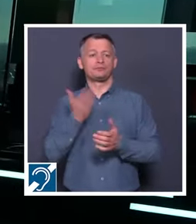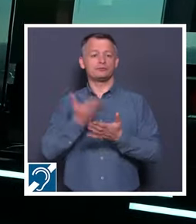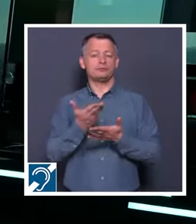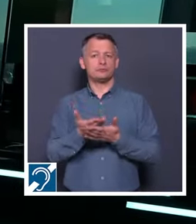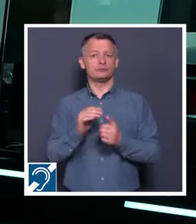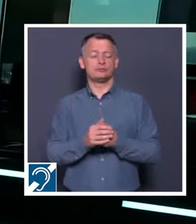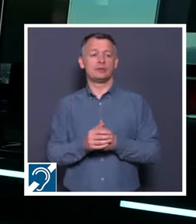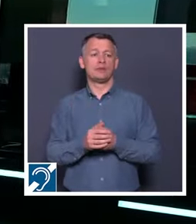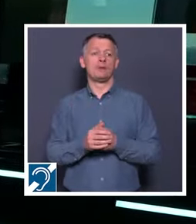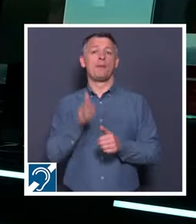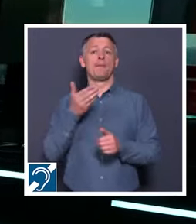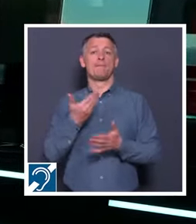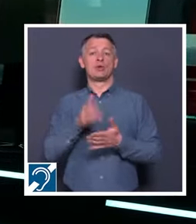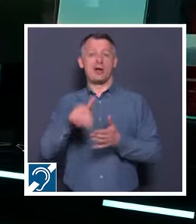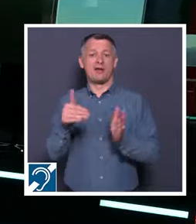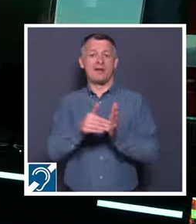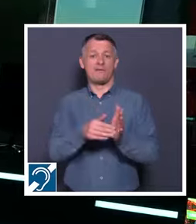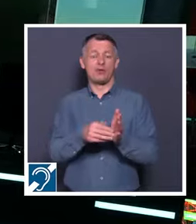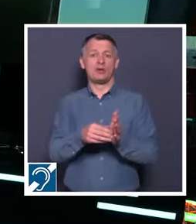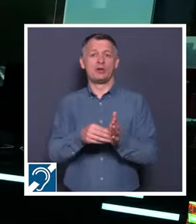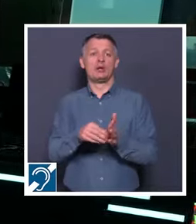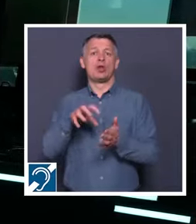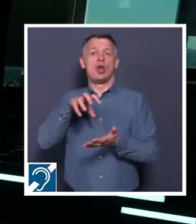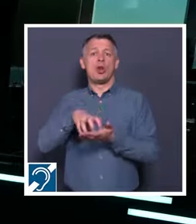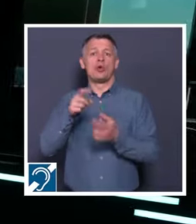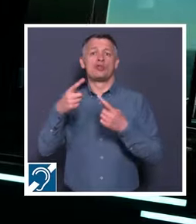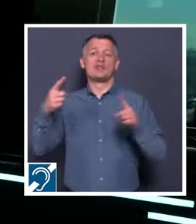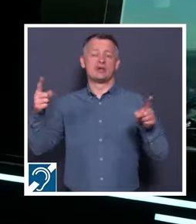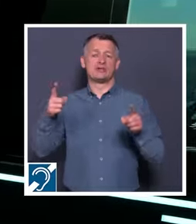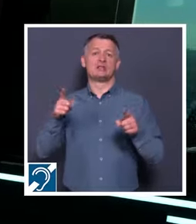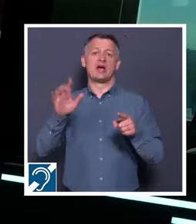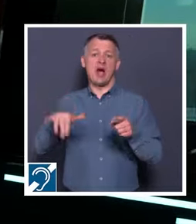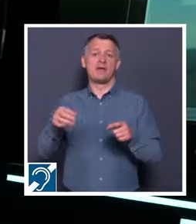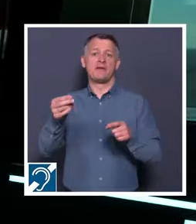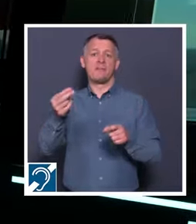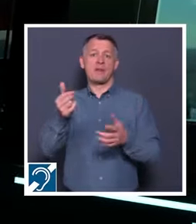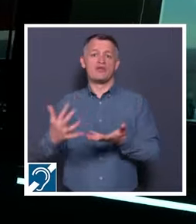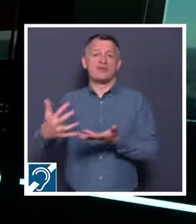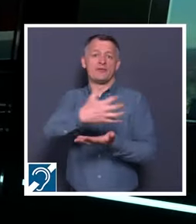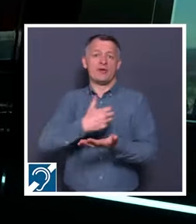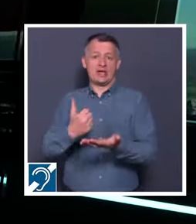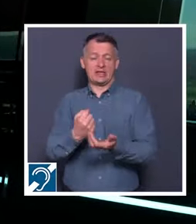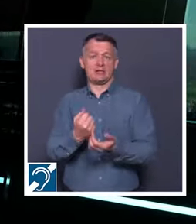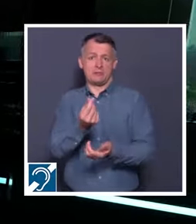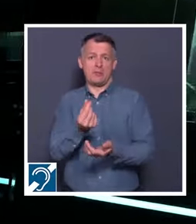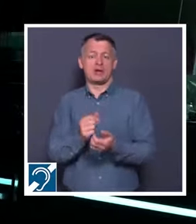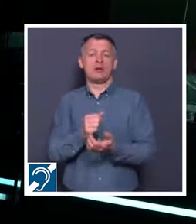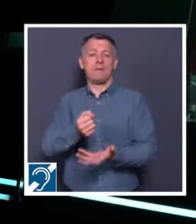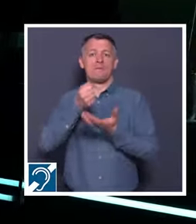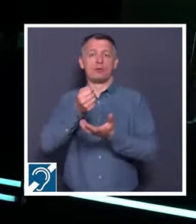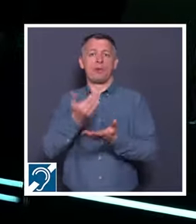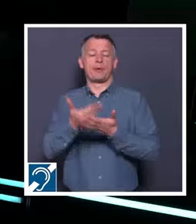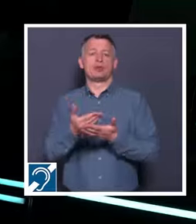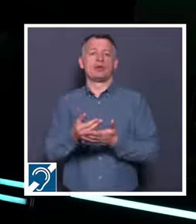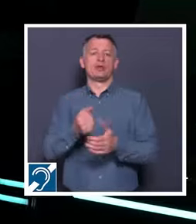Pentru că ai nevoie de surse multiple de venit ca să poți să îți faci misiunea independent. Și asta este un exemplu și asta e